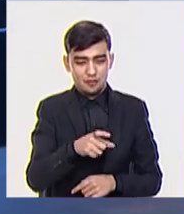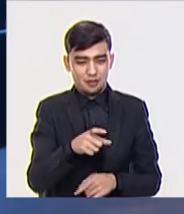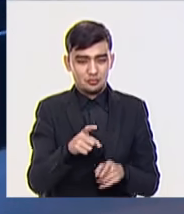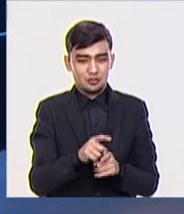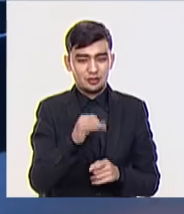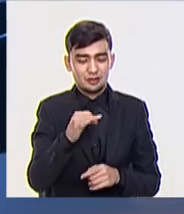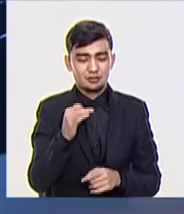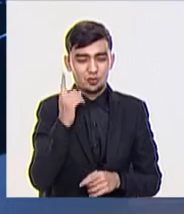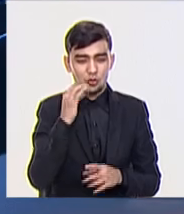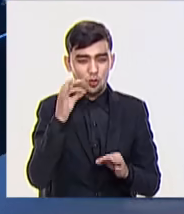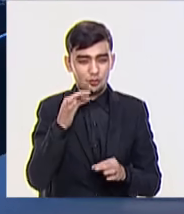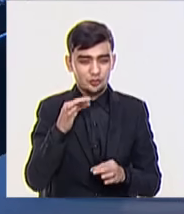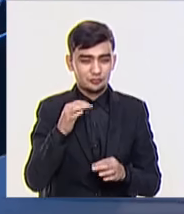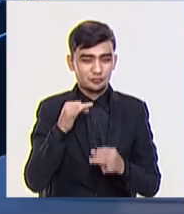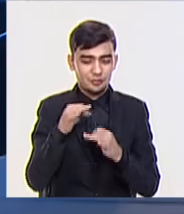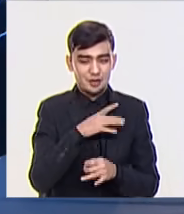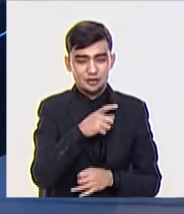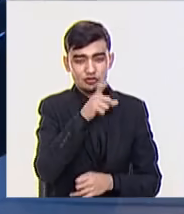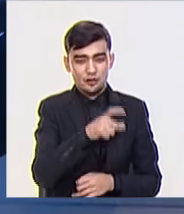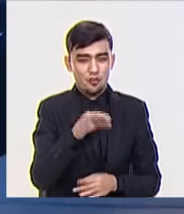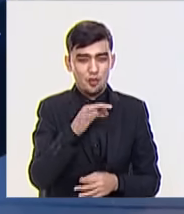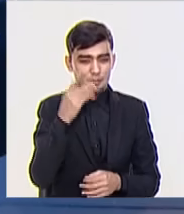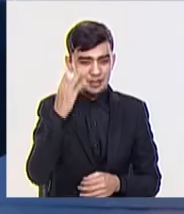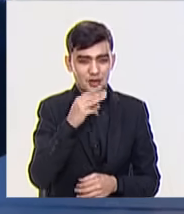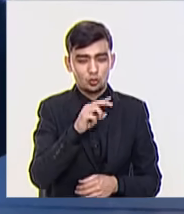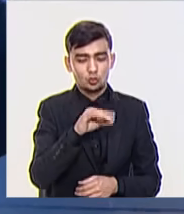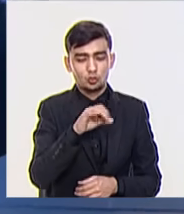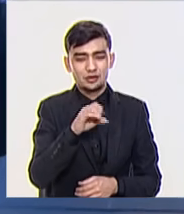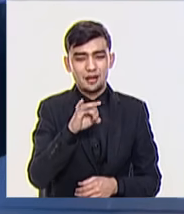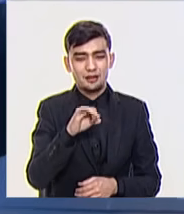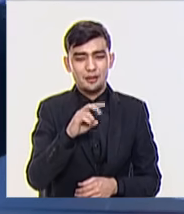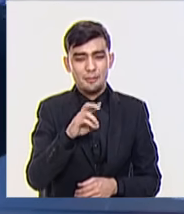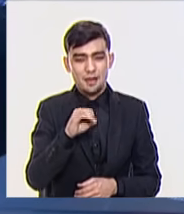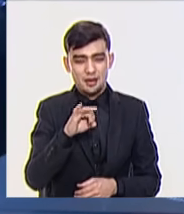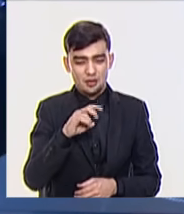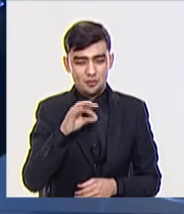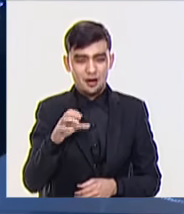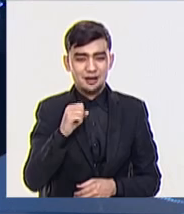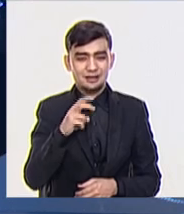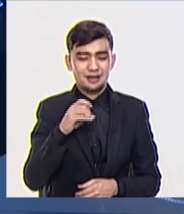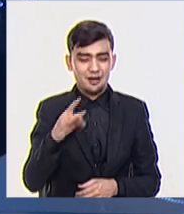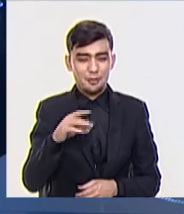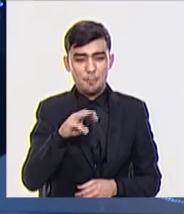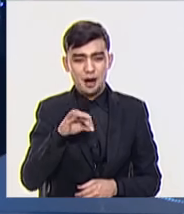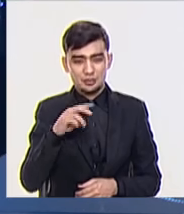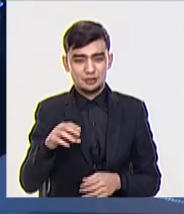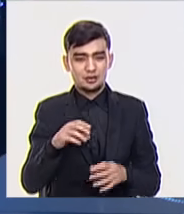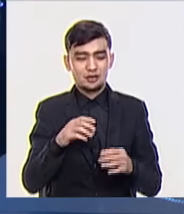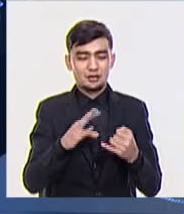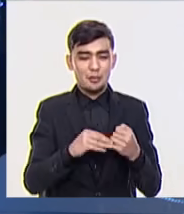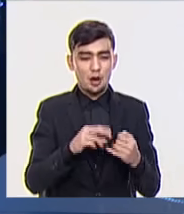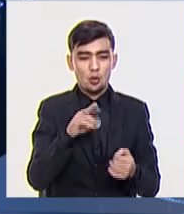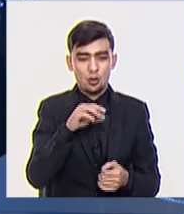Телефон арқылы берген сұхбатында бұл азаматтық пікірім деген Дүйсенбинов парламентте Асқар Мәминге. Жер кодексіне қатысты мораторий